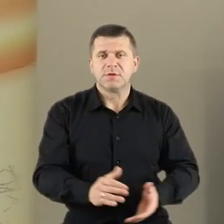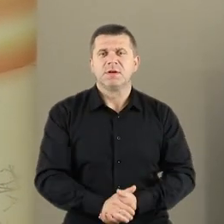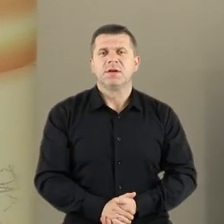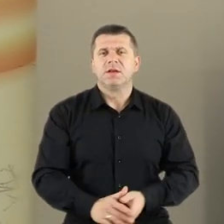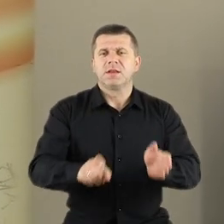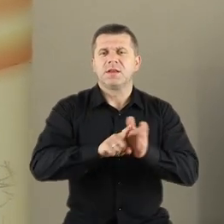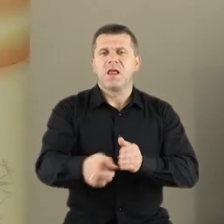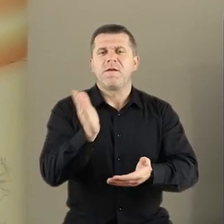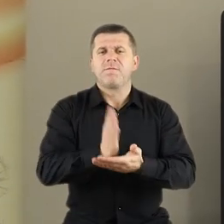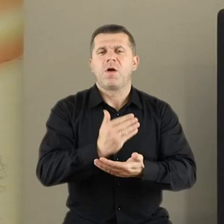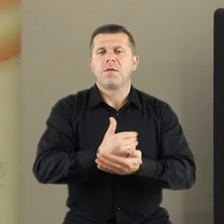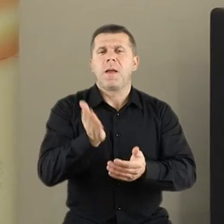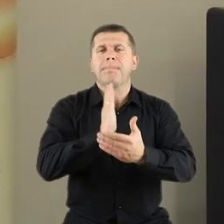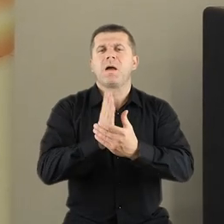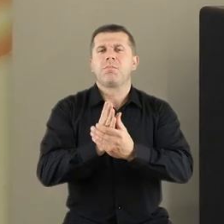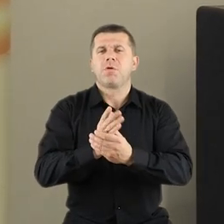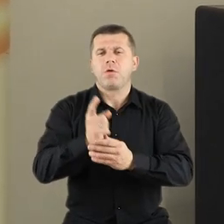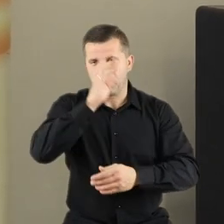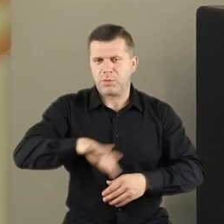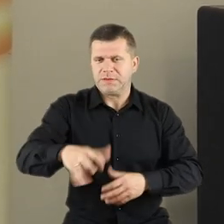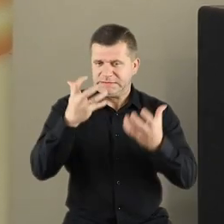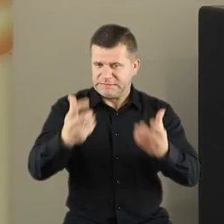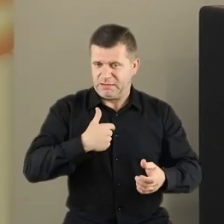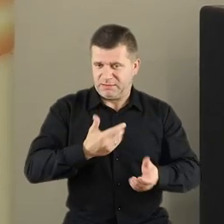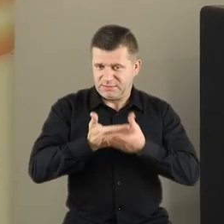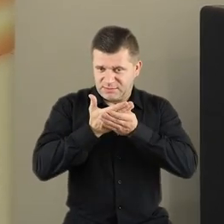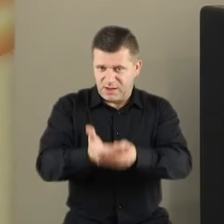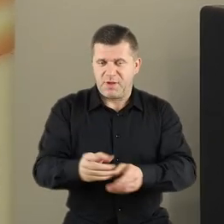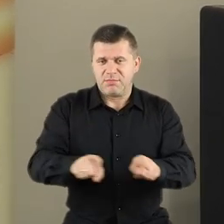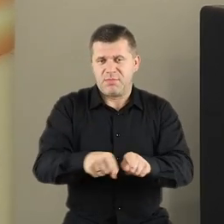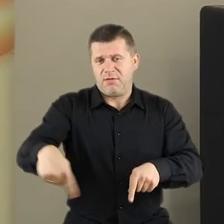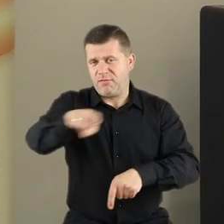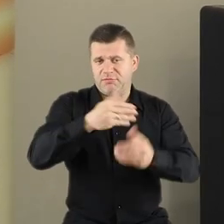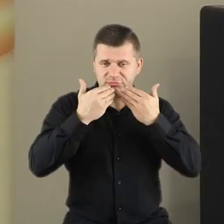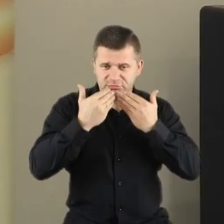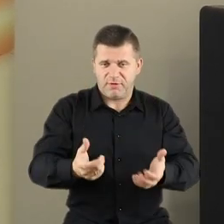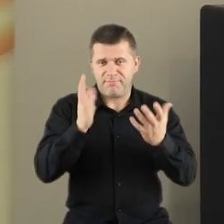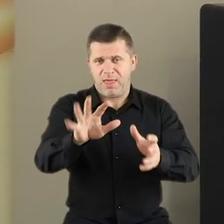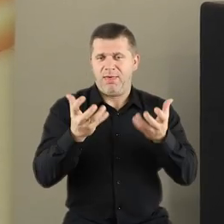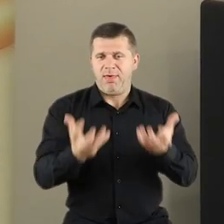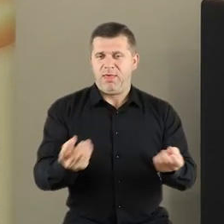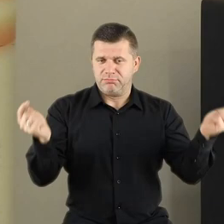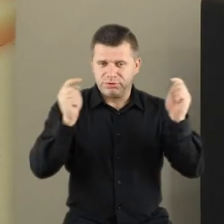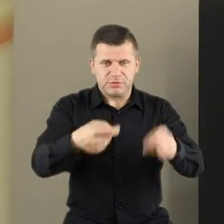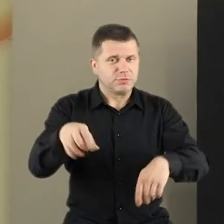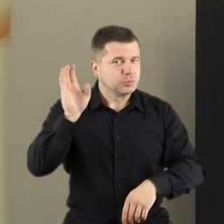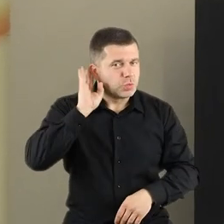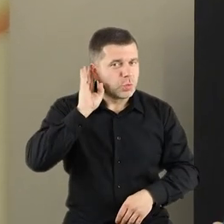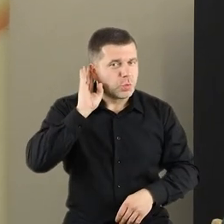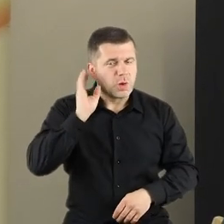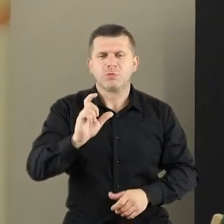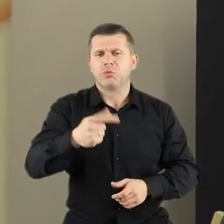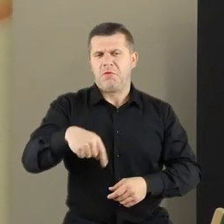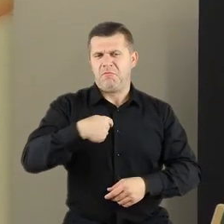Wojewódzkiej biblioteki że zechcieli mnie zaprosić no i wam dziękuję że ze chcieliście przyjść wysłuchać co